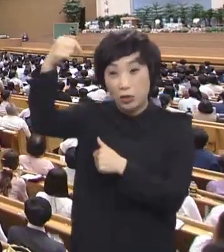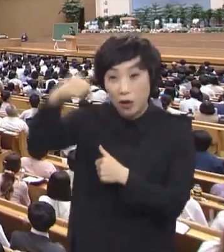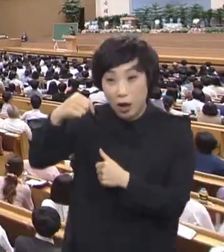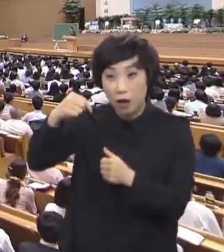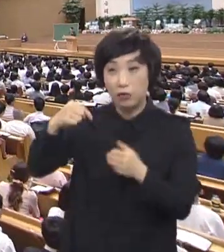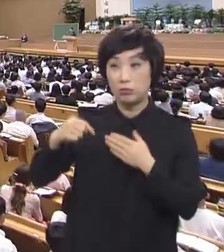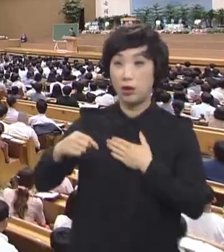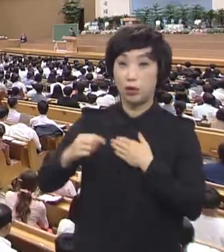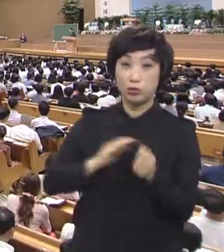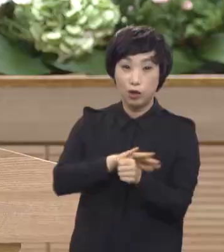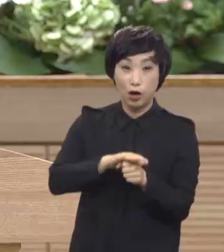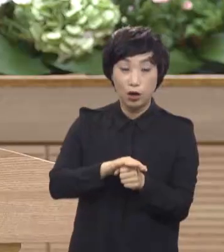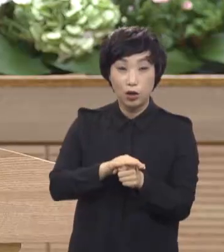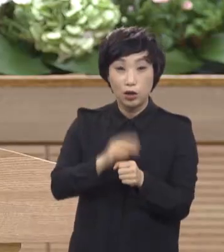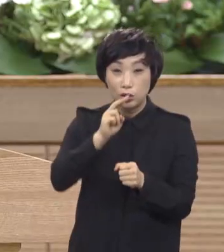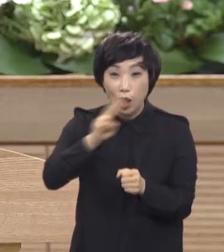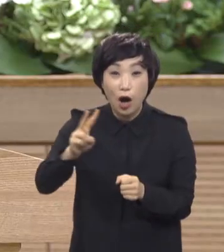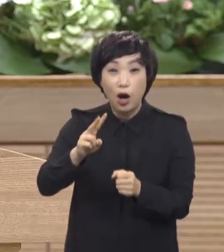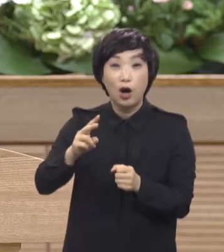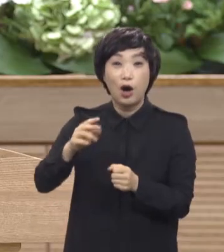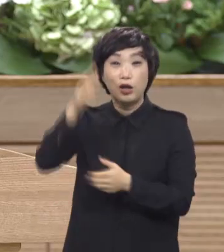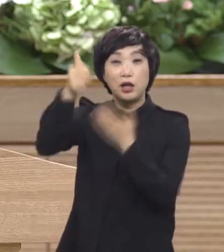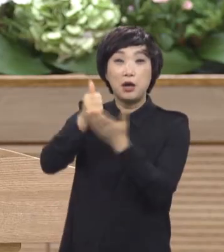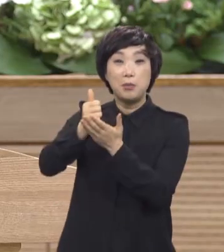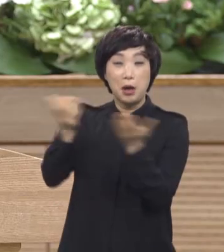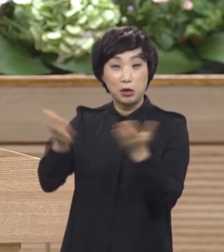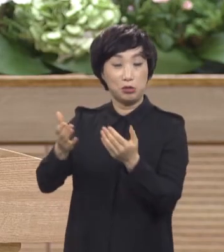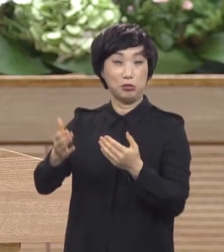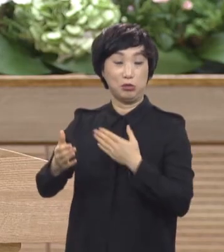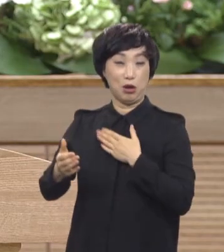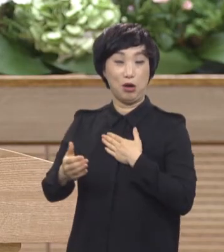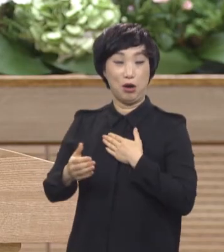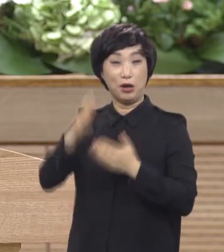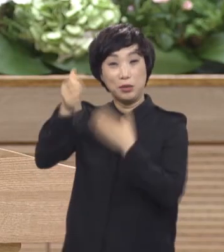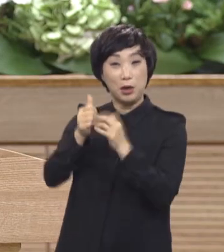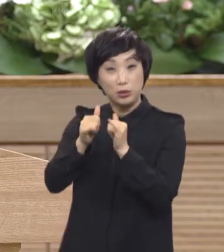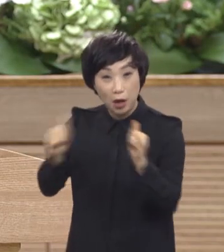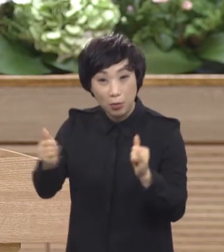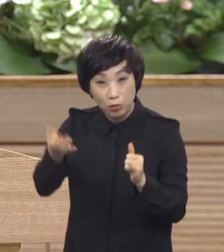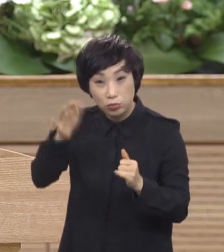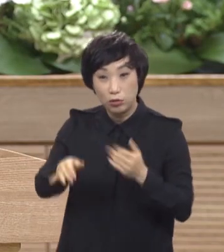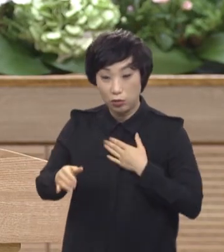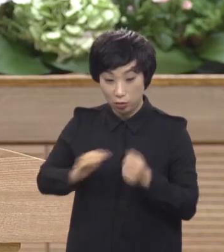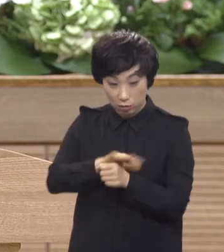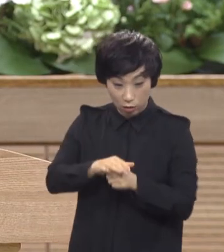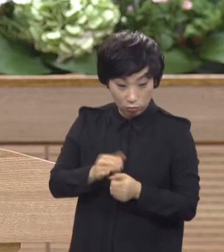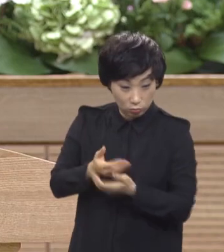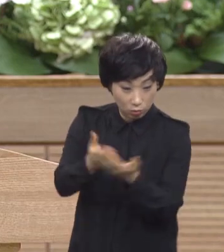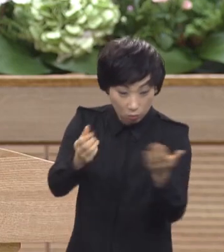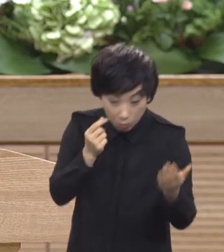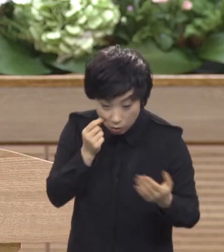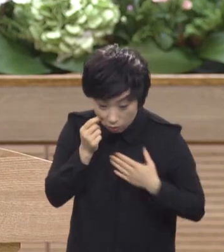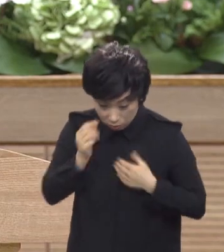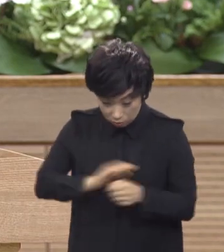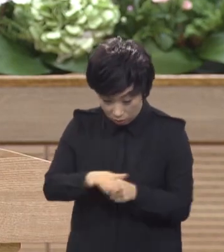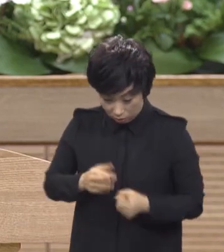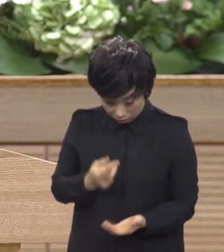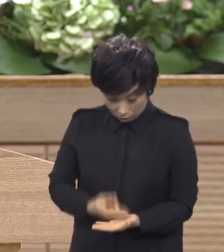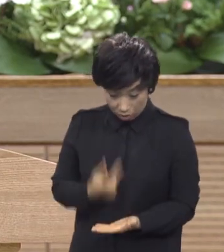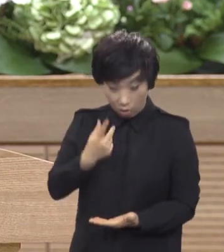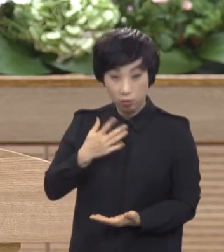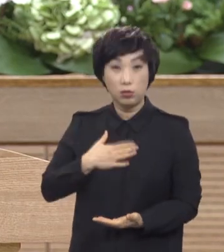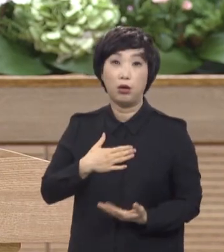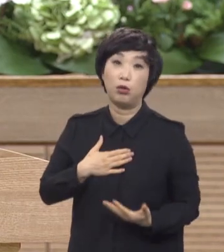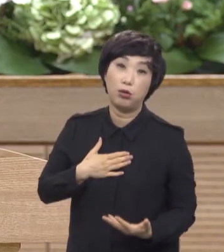사랑해야 기업이 왕성할 텐데 사랑할 사랑이 없어요 사랑할 사랑이